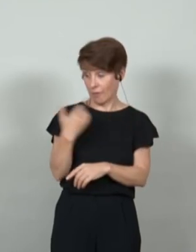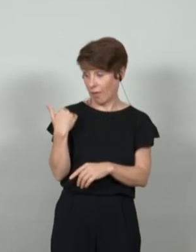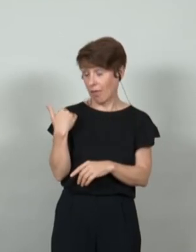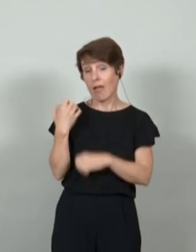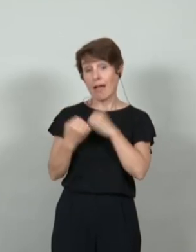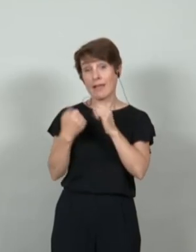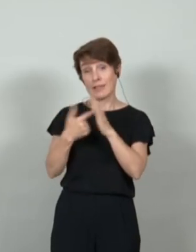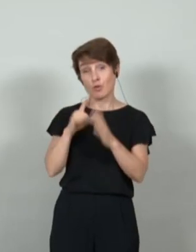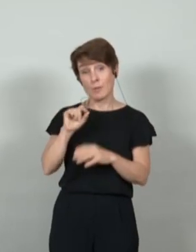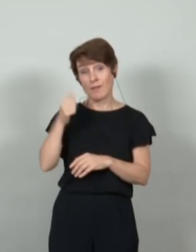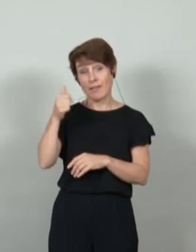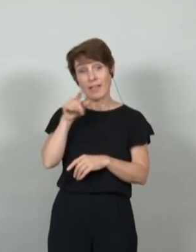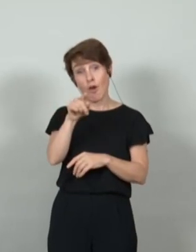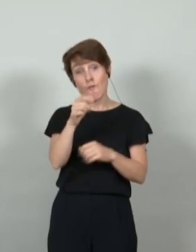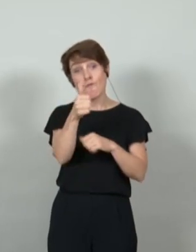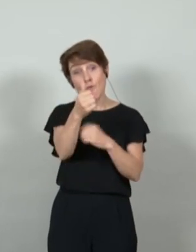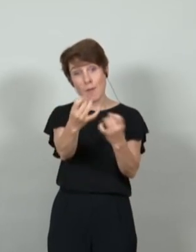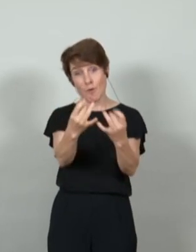critères d'évaluation facile